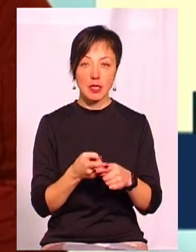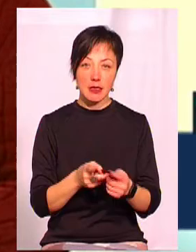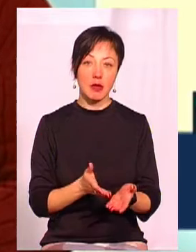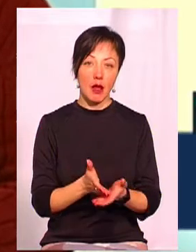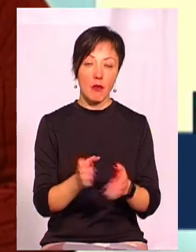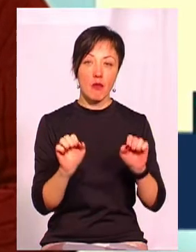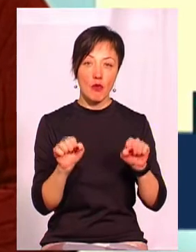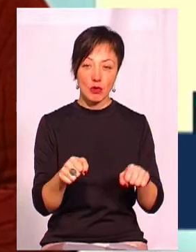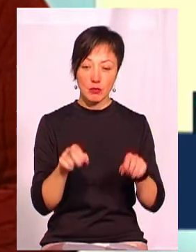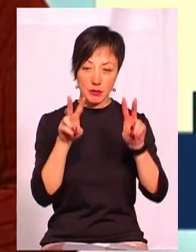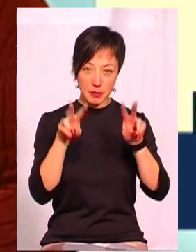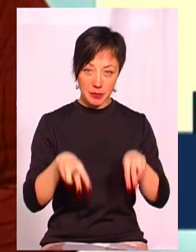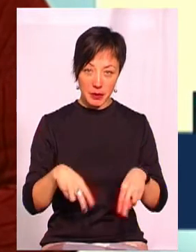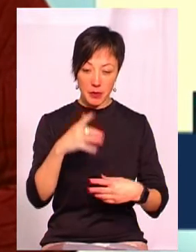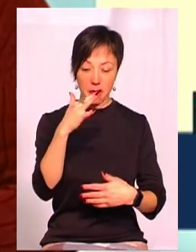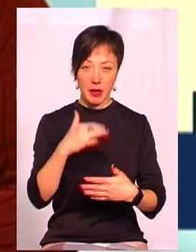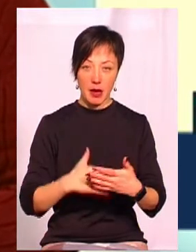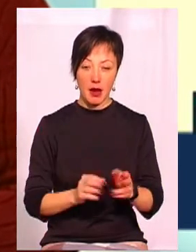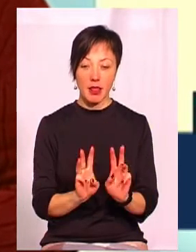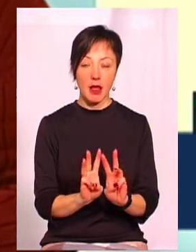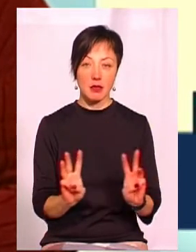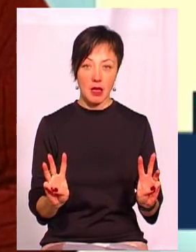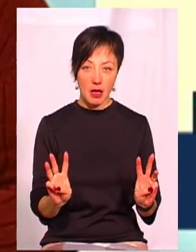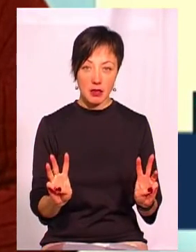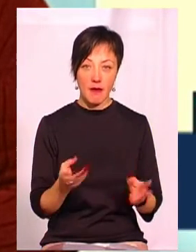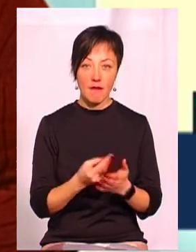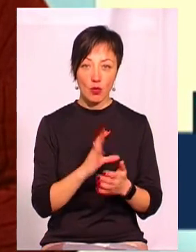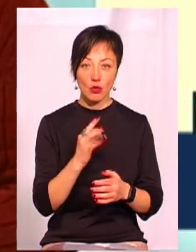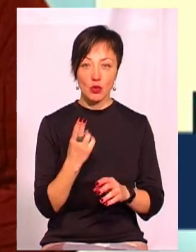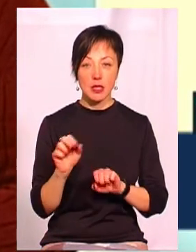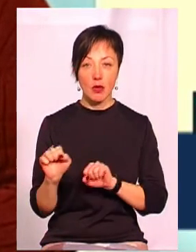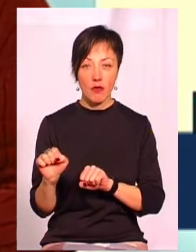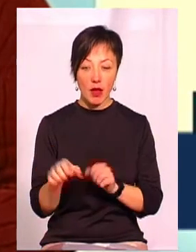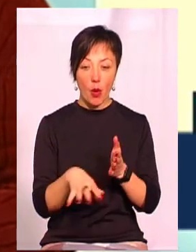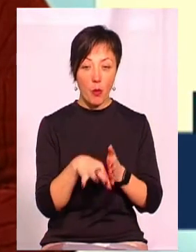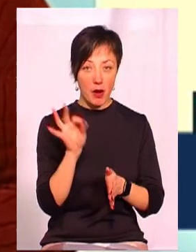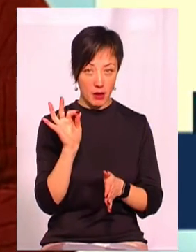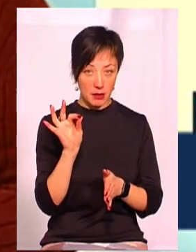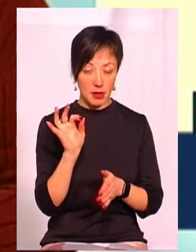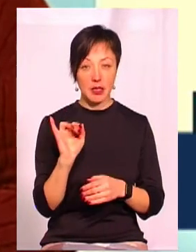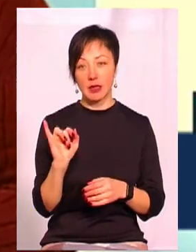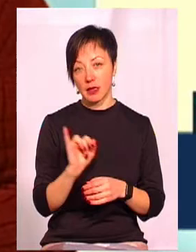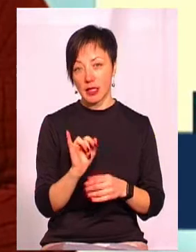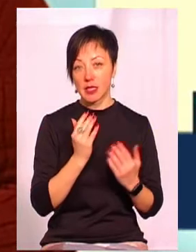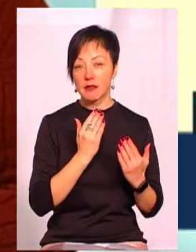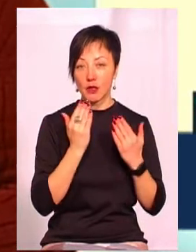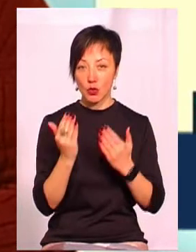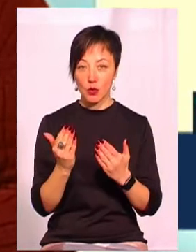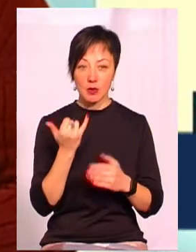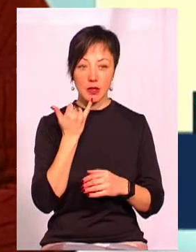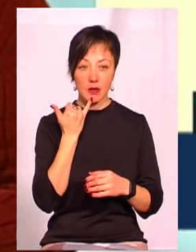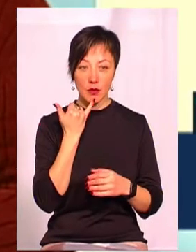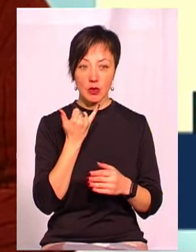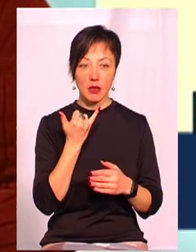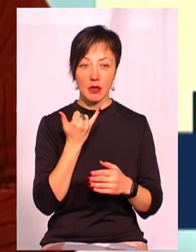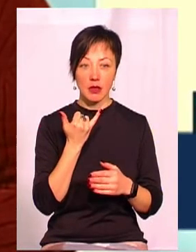напрямком, вони можуть подивитись перелік великий на сайті Фонду соціального страхування, обрати і звернутися за